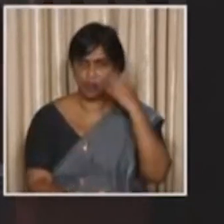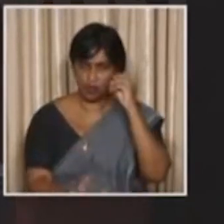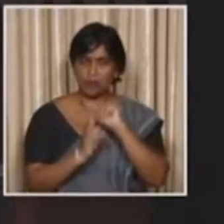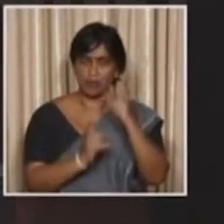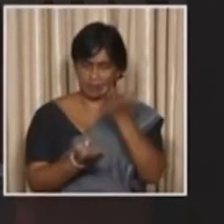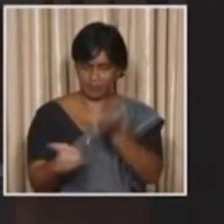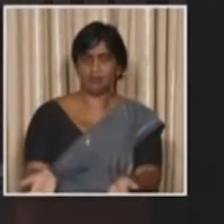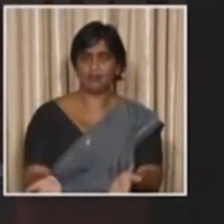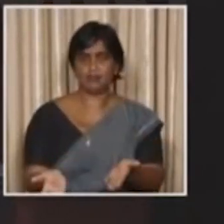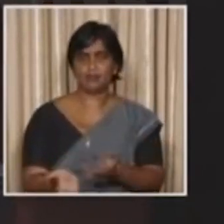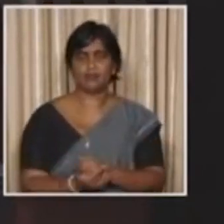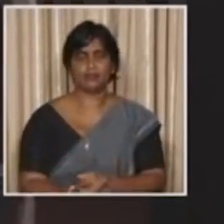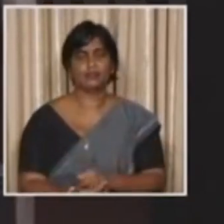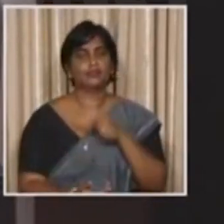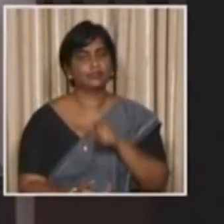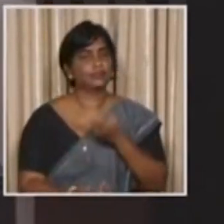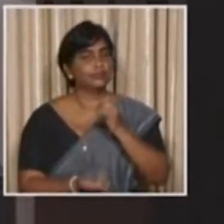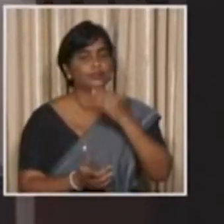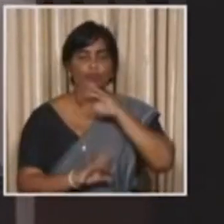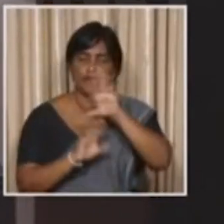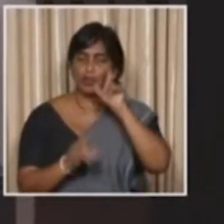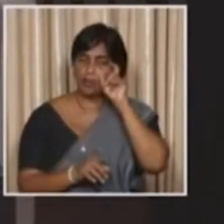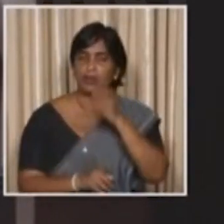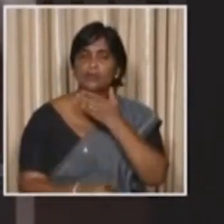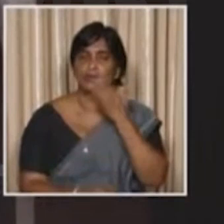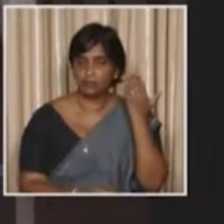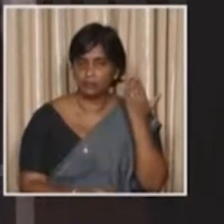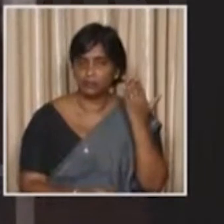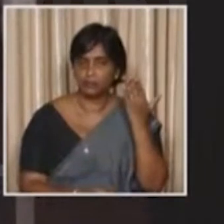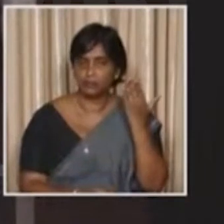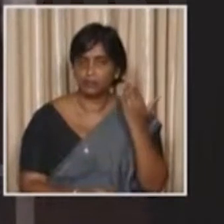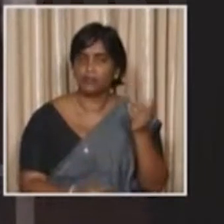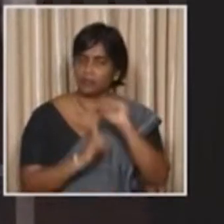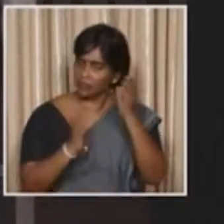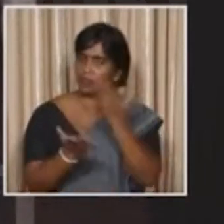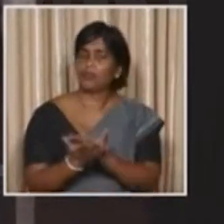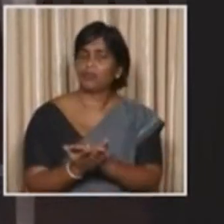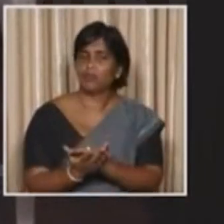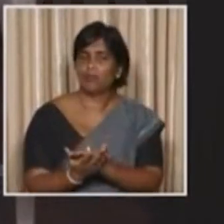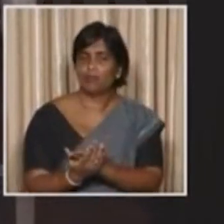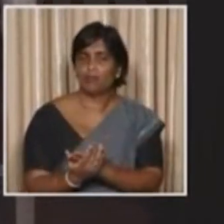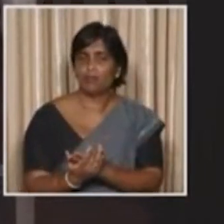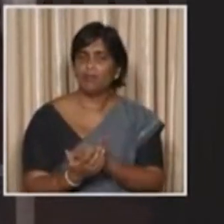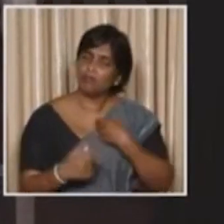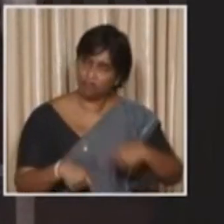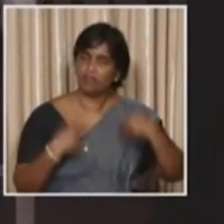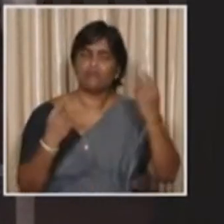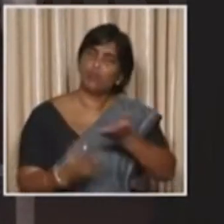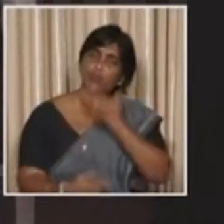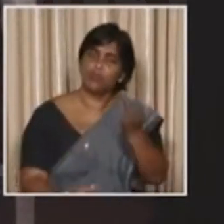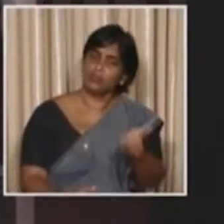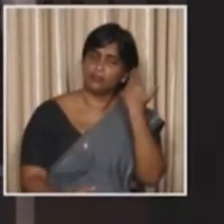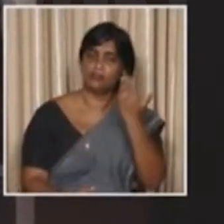සභාගත කරන්න. එතකොට ඒකේ නිගමන ඔක්කොම බලා ගන්න පුළුවන්. සභාගත කරන්න. මම අභියෝග කරනවා පුළුවන් නම්